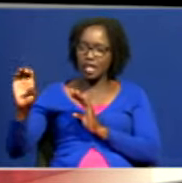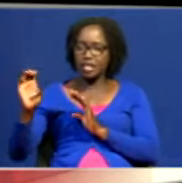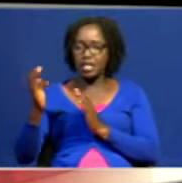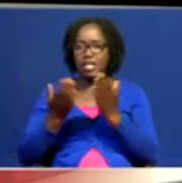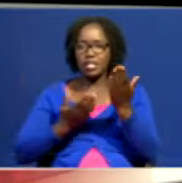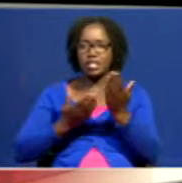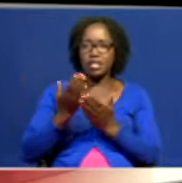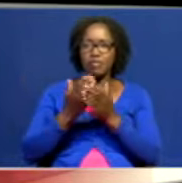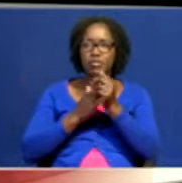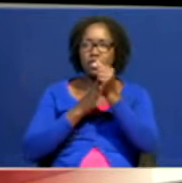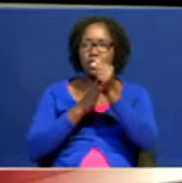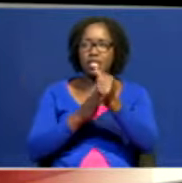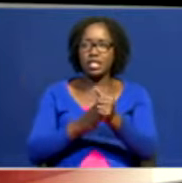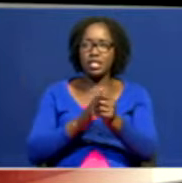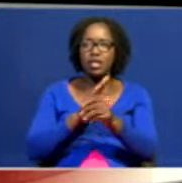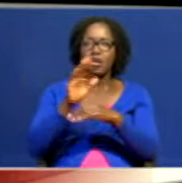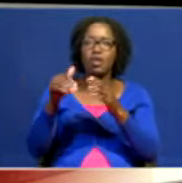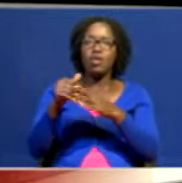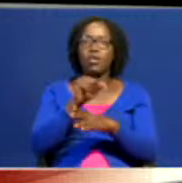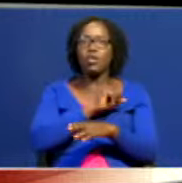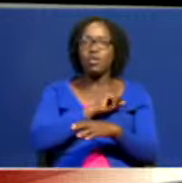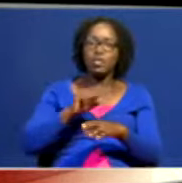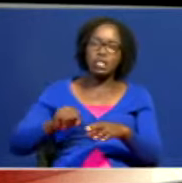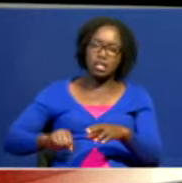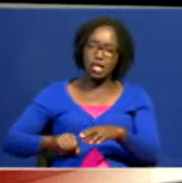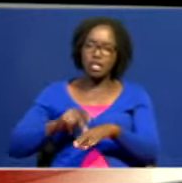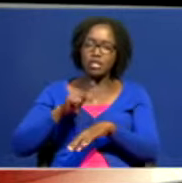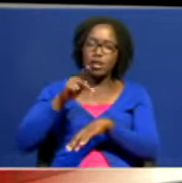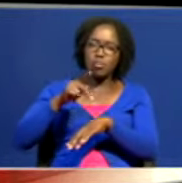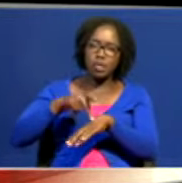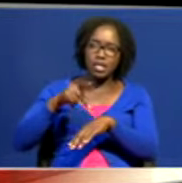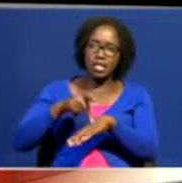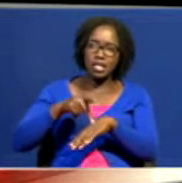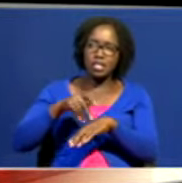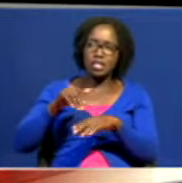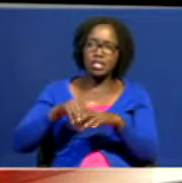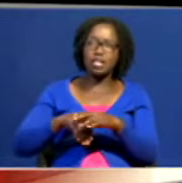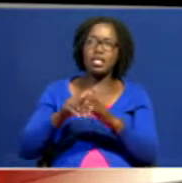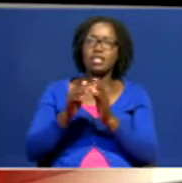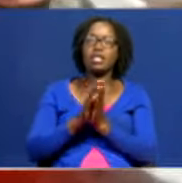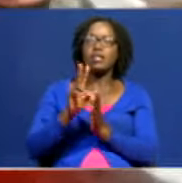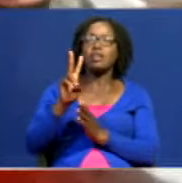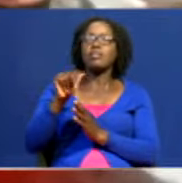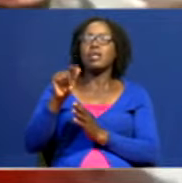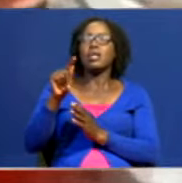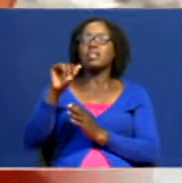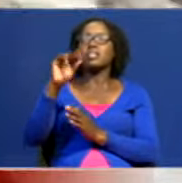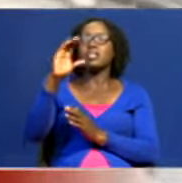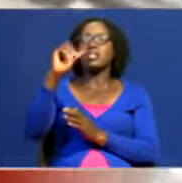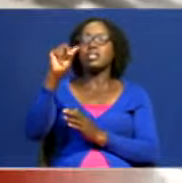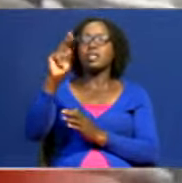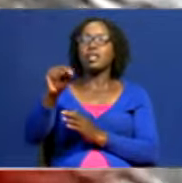jana katika kanisa la All Saint Peters Basilica jijini Vatican.